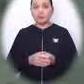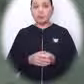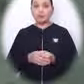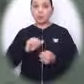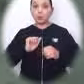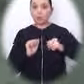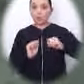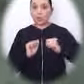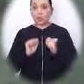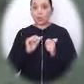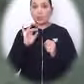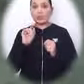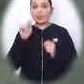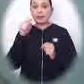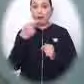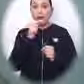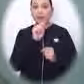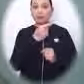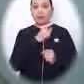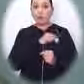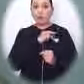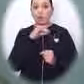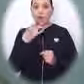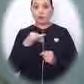друг на друга и скалываем.